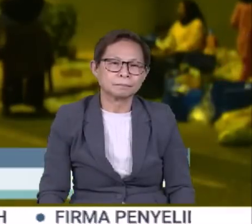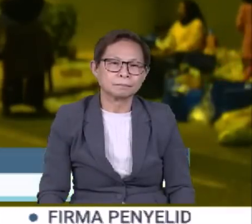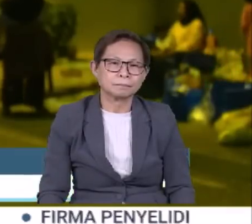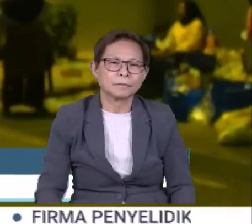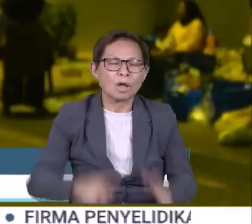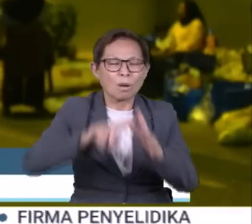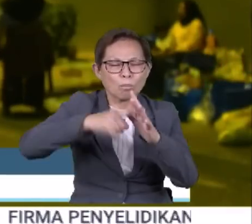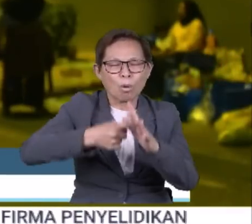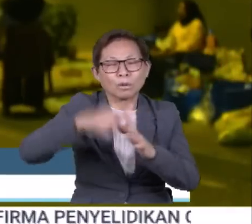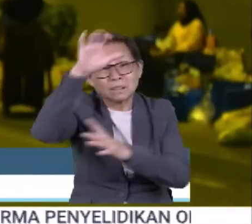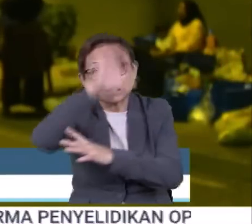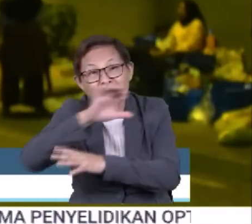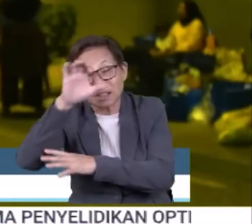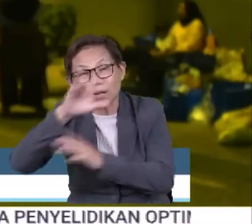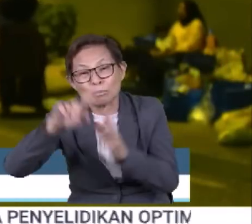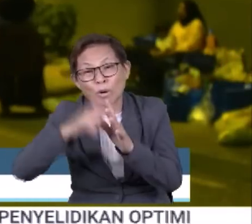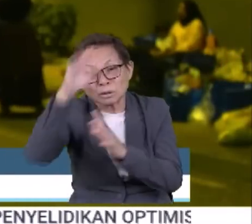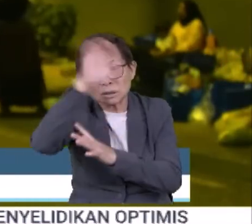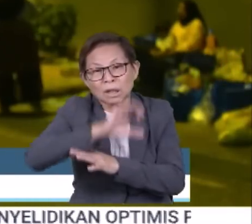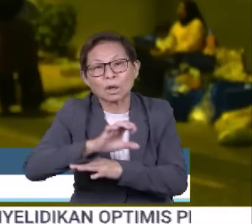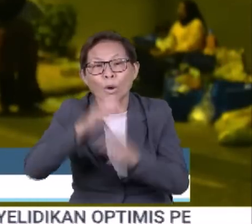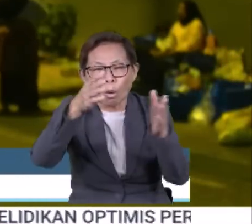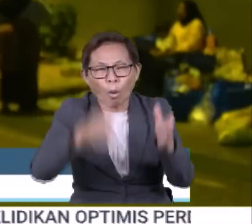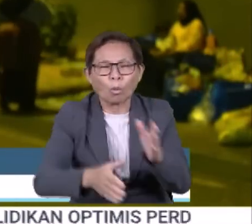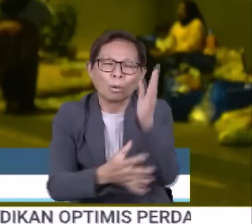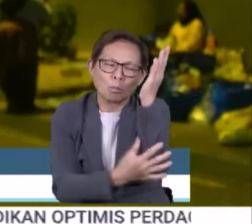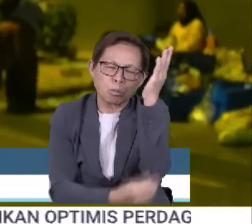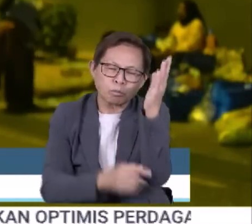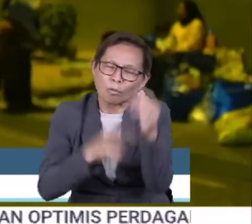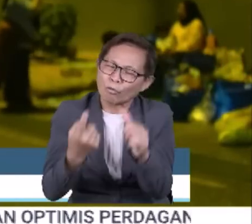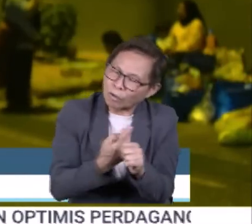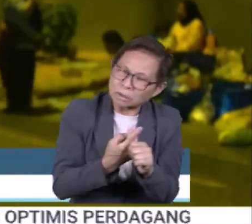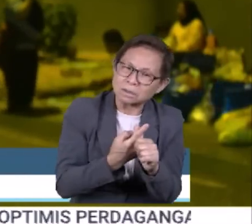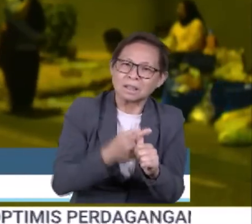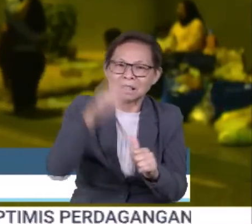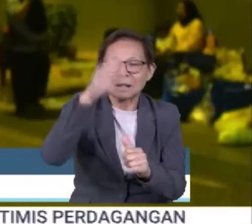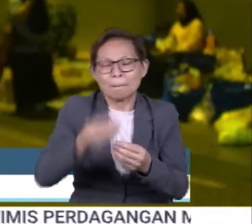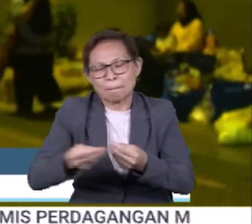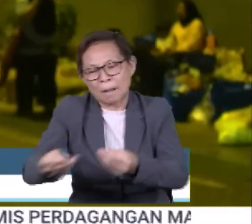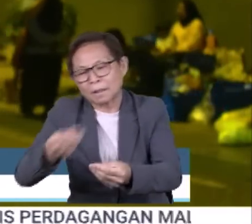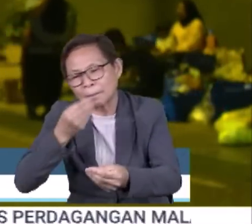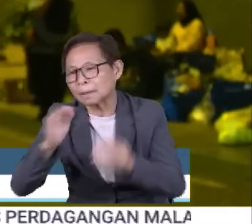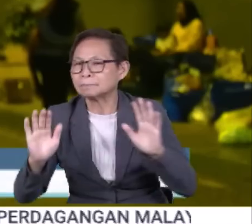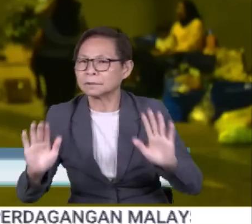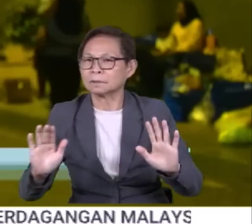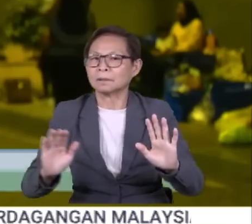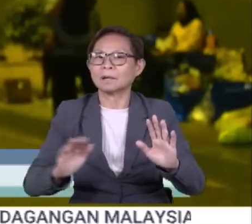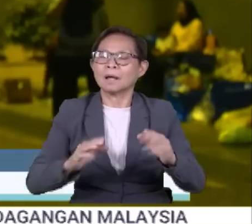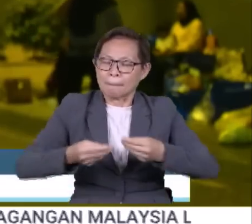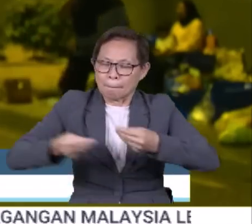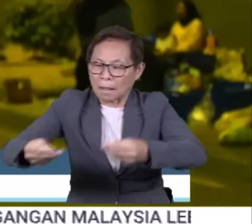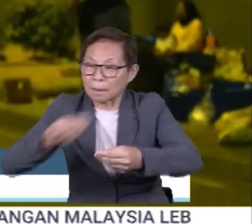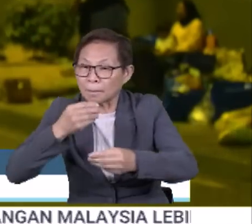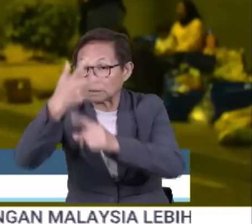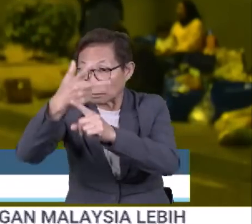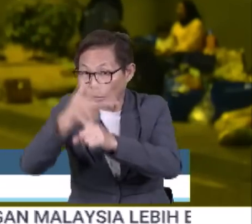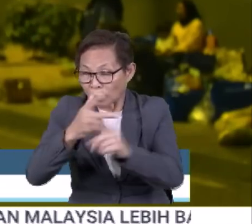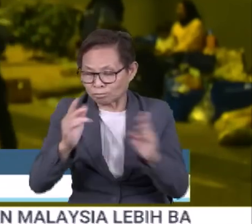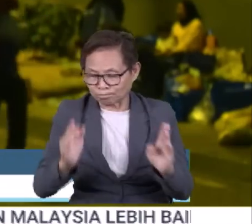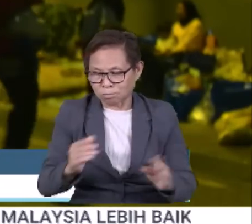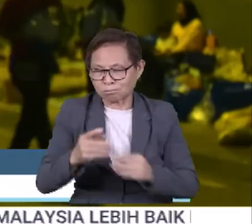Bermulanya mencari orang-orang yang susah dulu. Bagi makan je. Habis bagi makan selama 3 bulan.